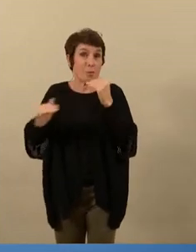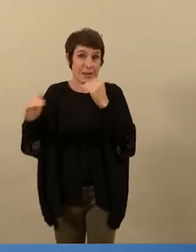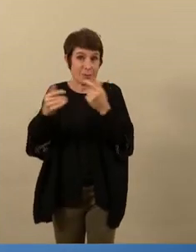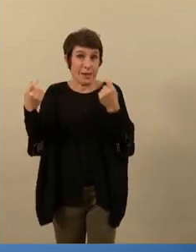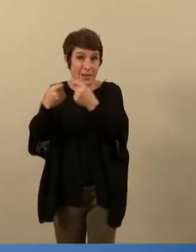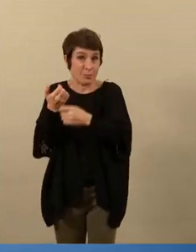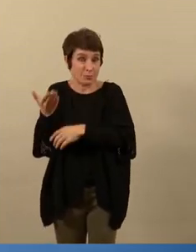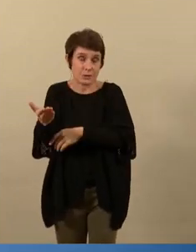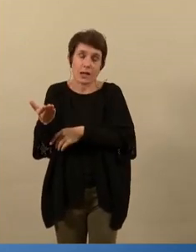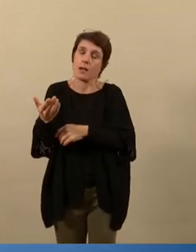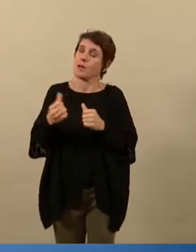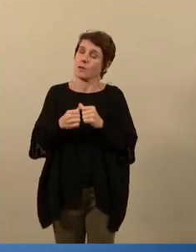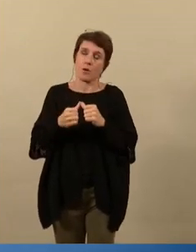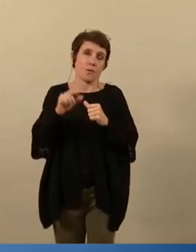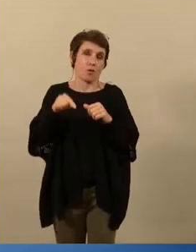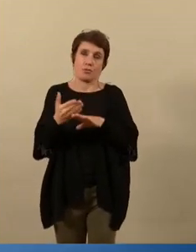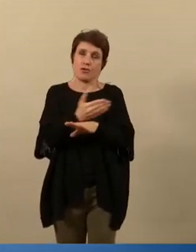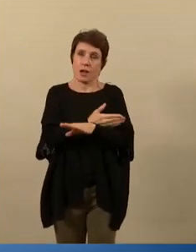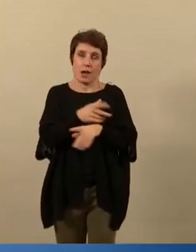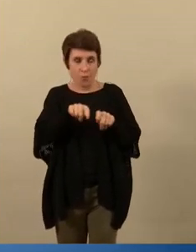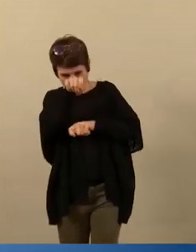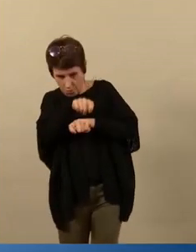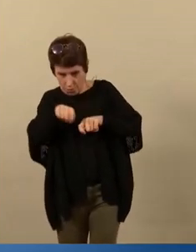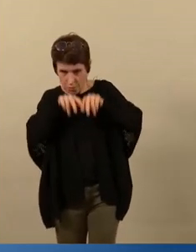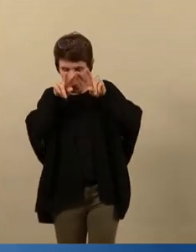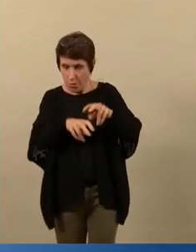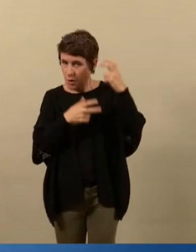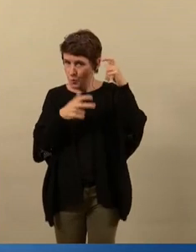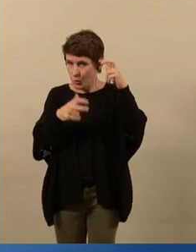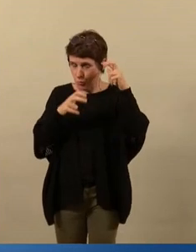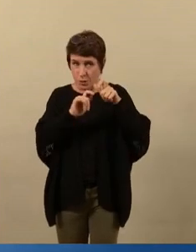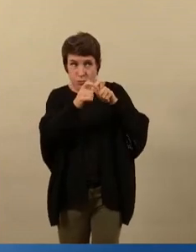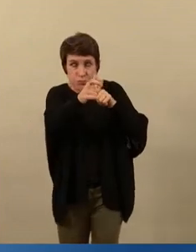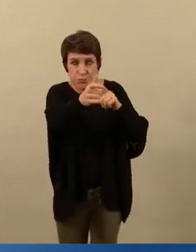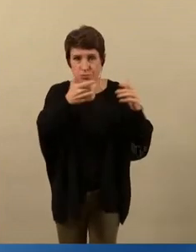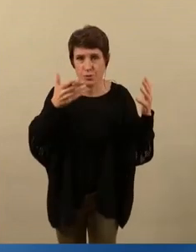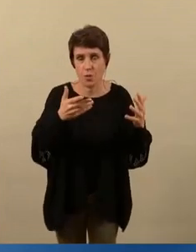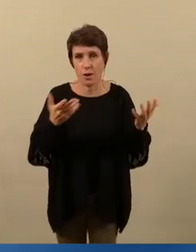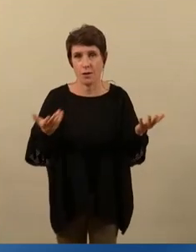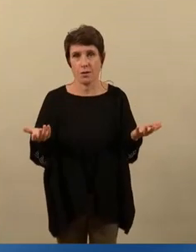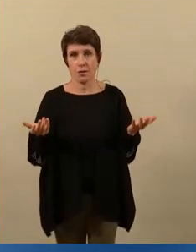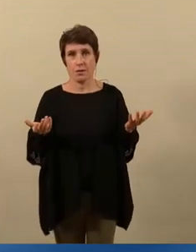qu'on soit contraint de réaliser une étude de bruit, une étude d'impact de bruit